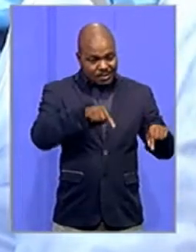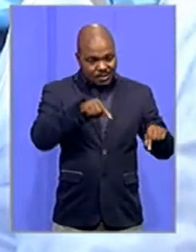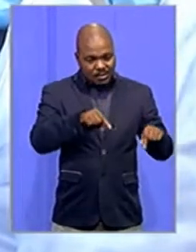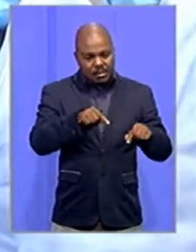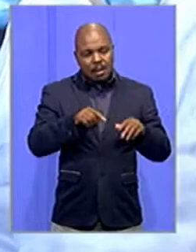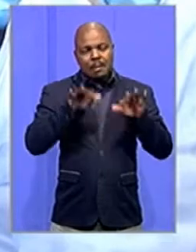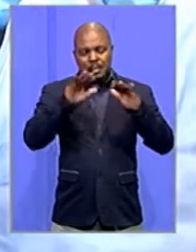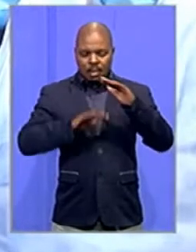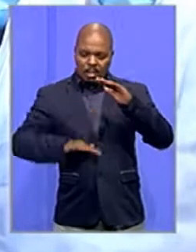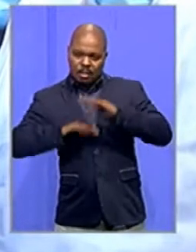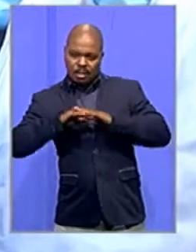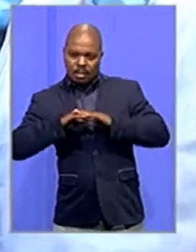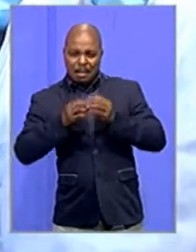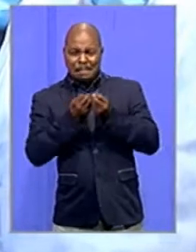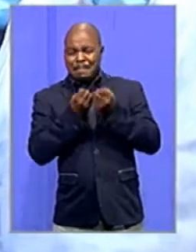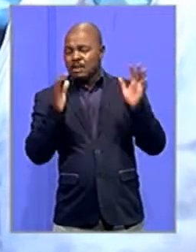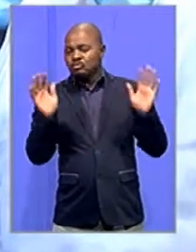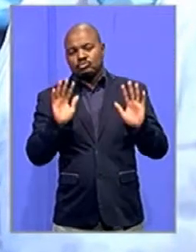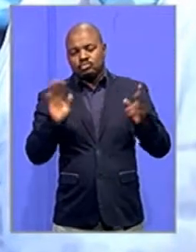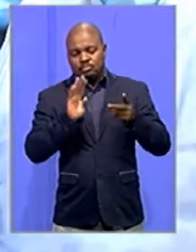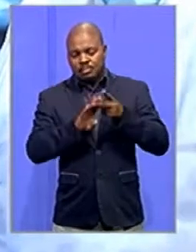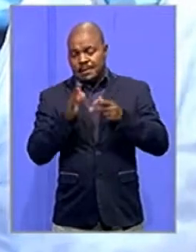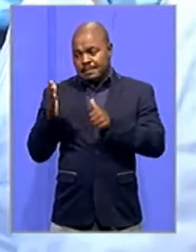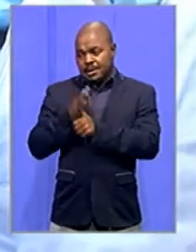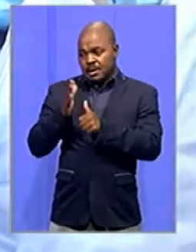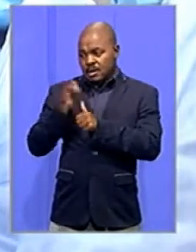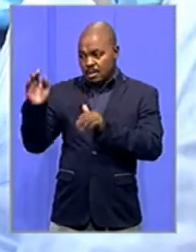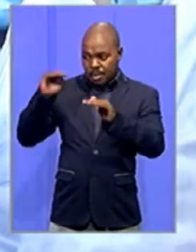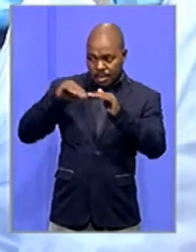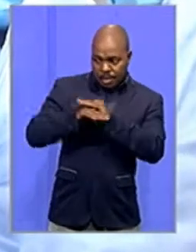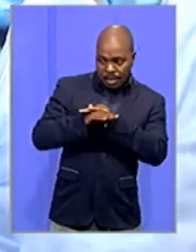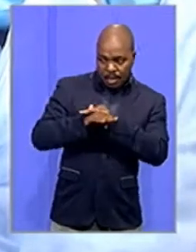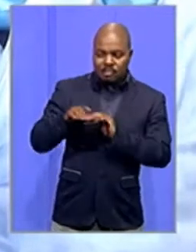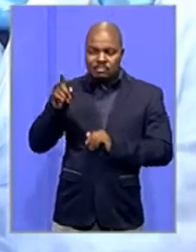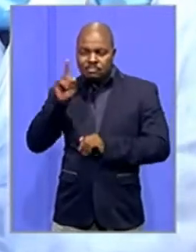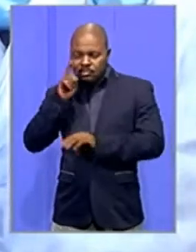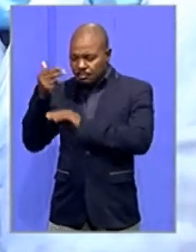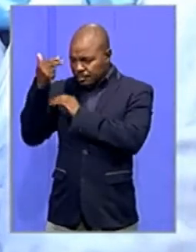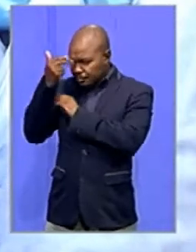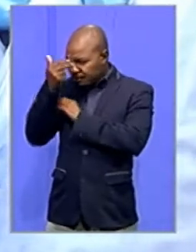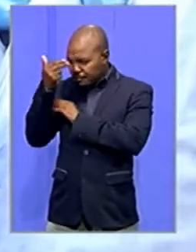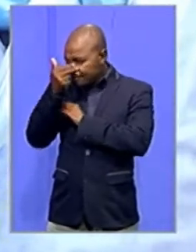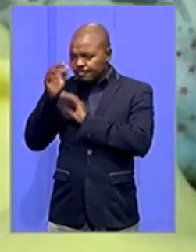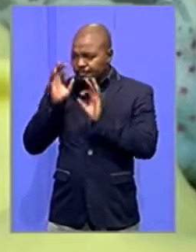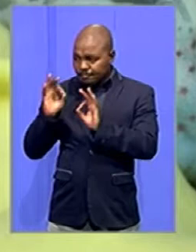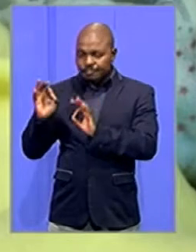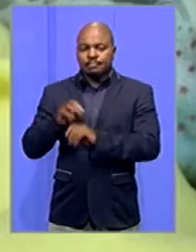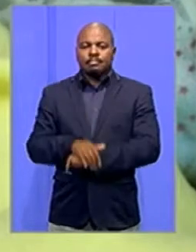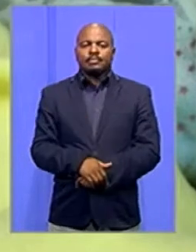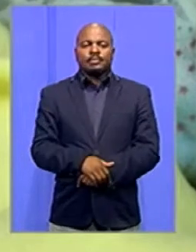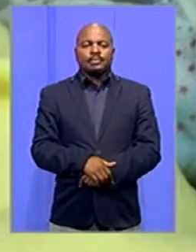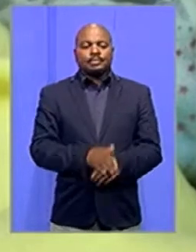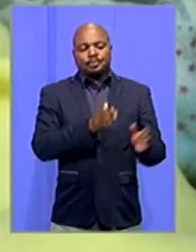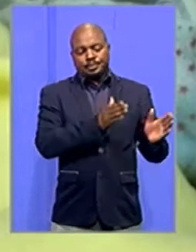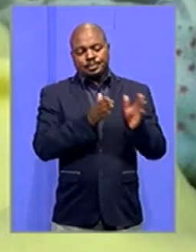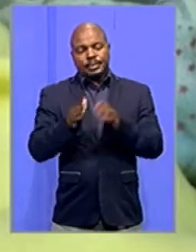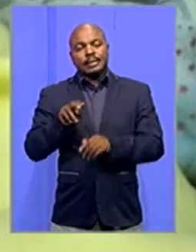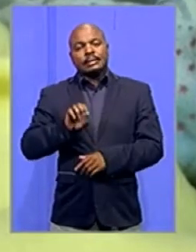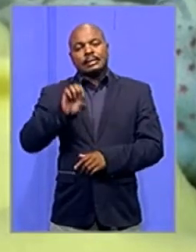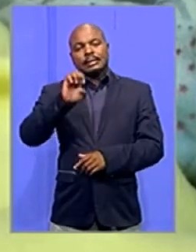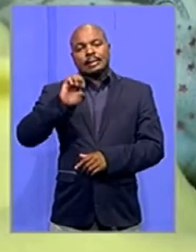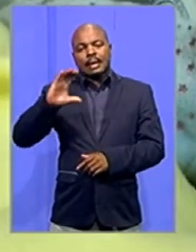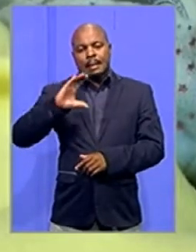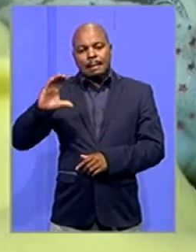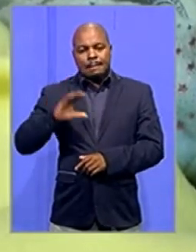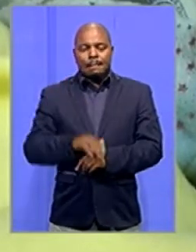e tlase and-e ba check-uweng pele ba screen-wa pele ba ka kena ka maternity. Ha re fetela Eastern Cape,